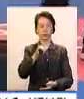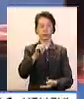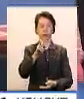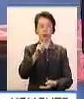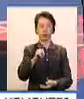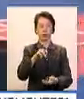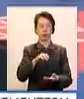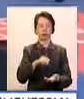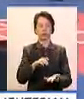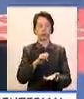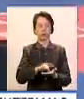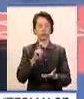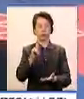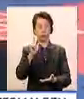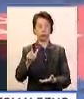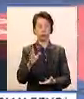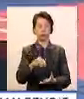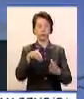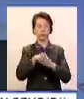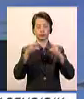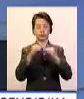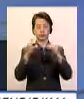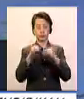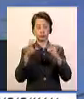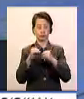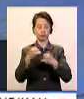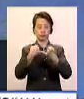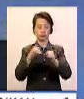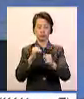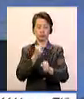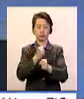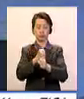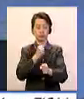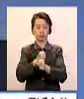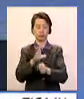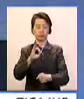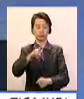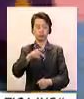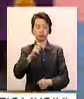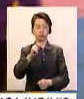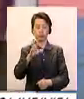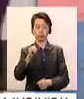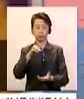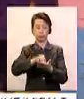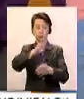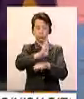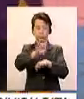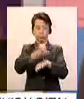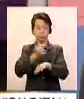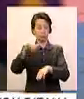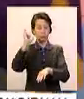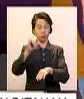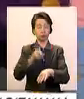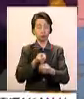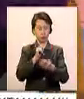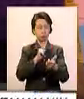Taman Keramat Kuala Lumpur. Jelas Samsul dalam mesyuarat jawatankuasa kerja JKKMSN dan PTAM di Bukit Jalil semalam turut memberi lampu